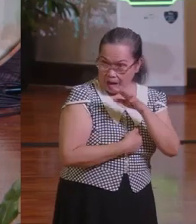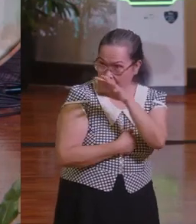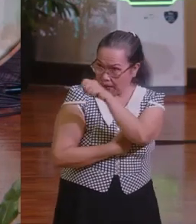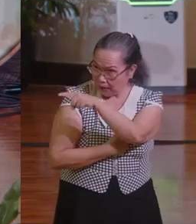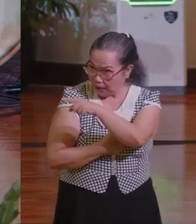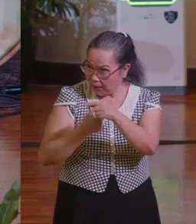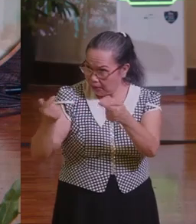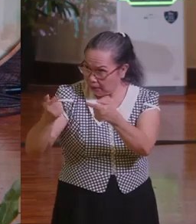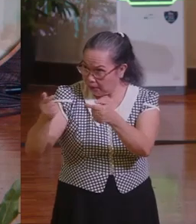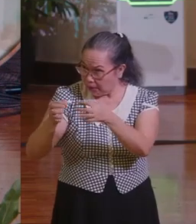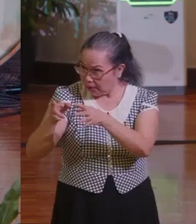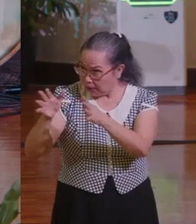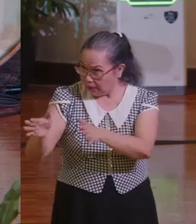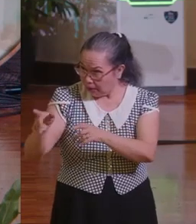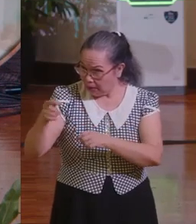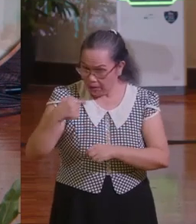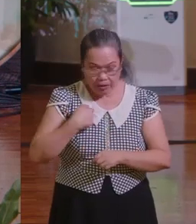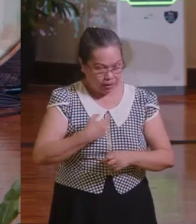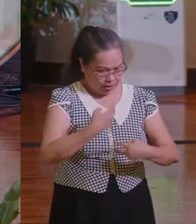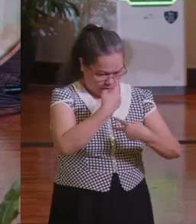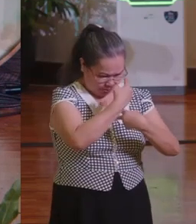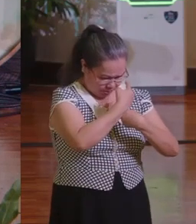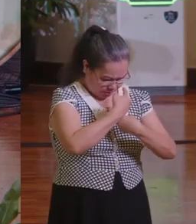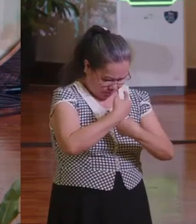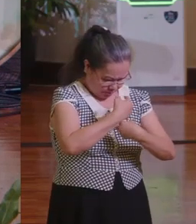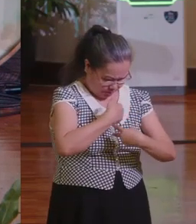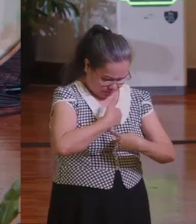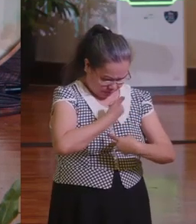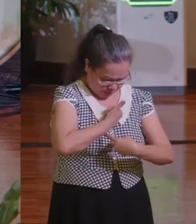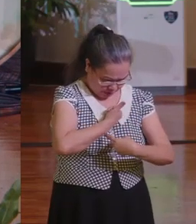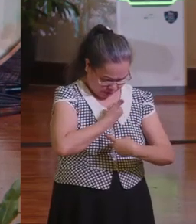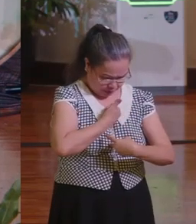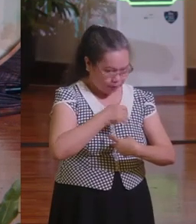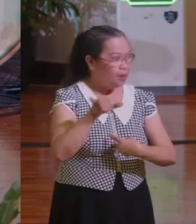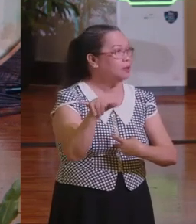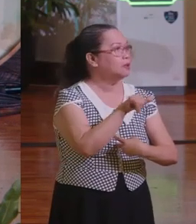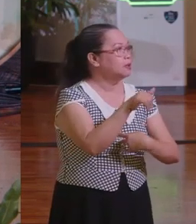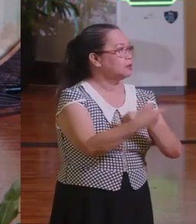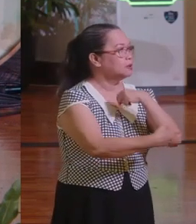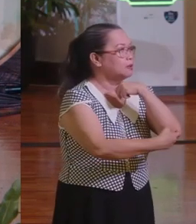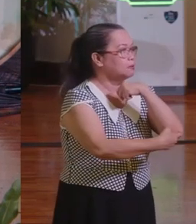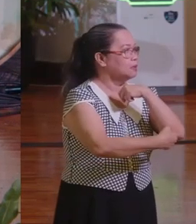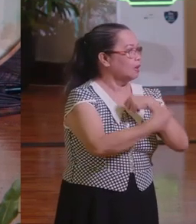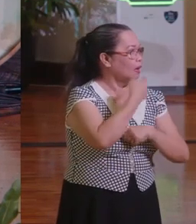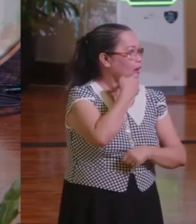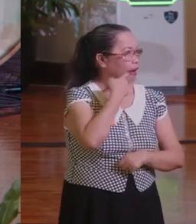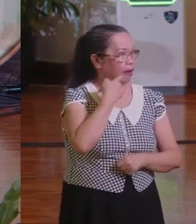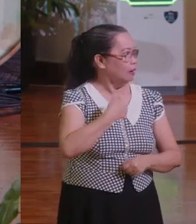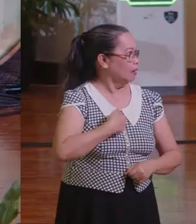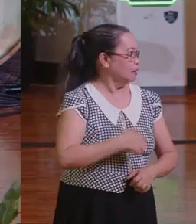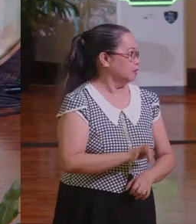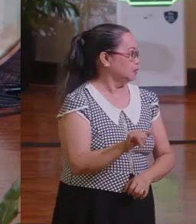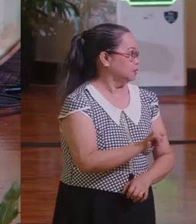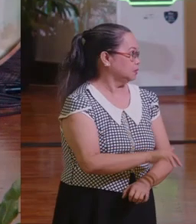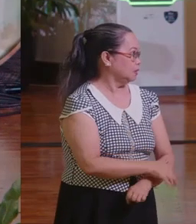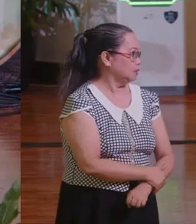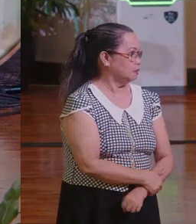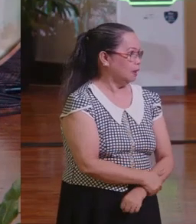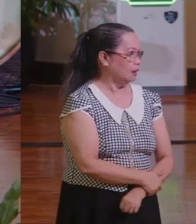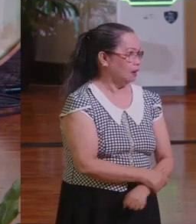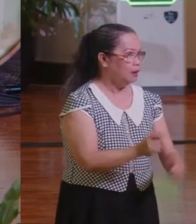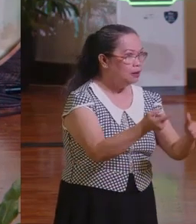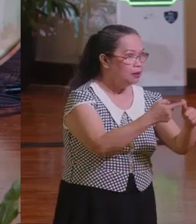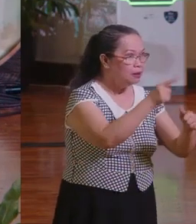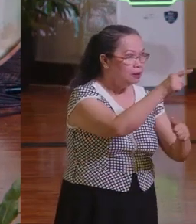tempted. Keep watch on yourself lest you too be tempted. So kailangan i-check nyo muna